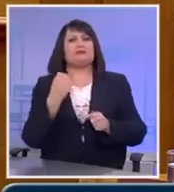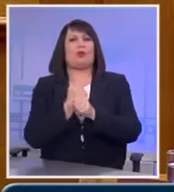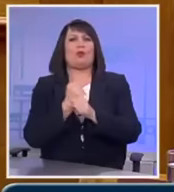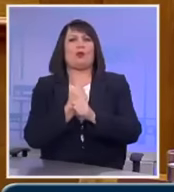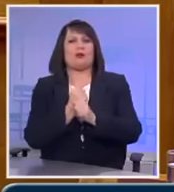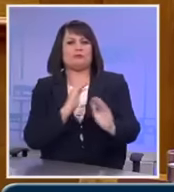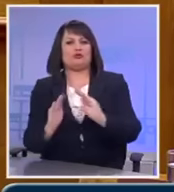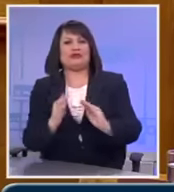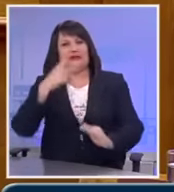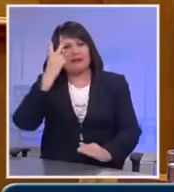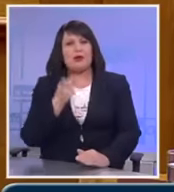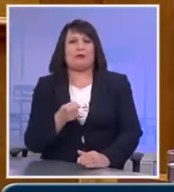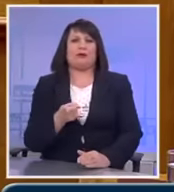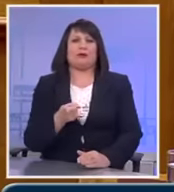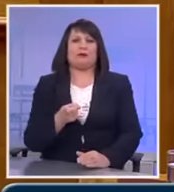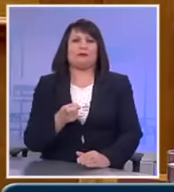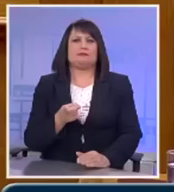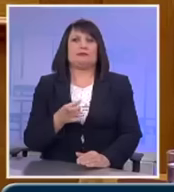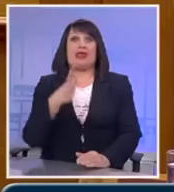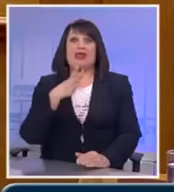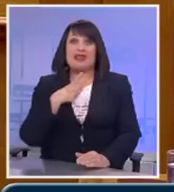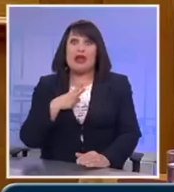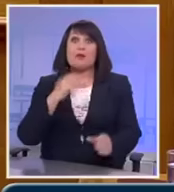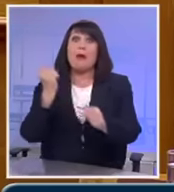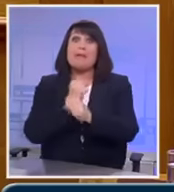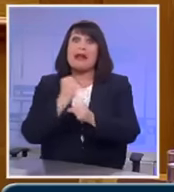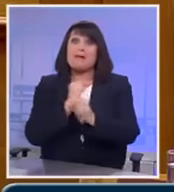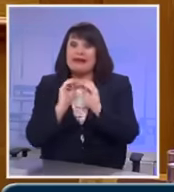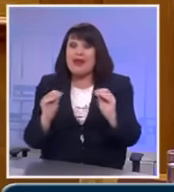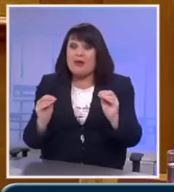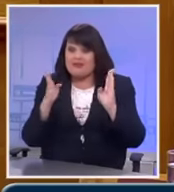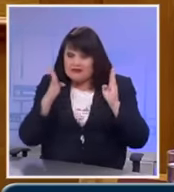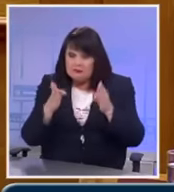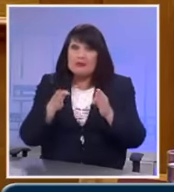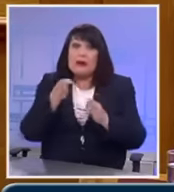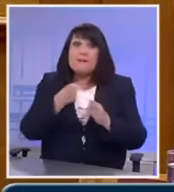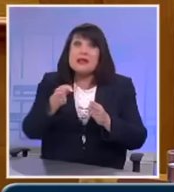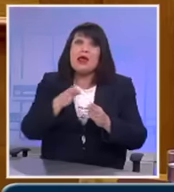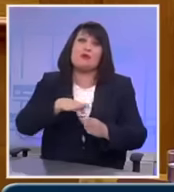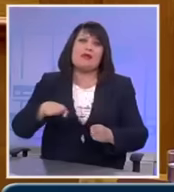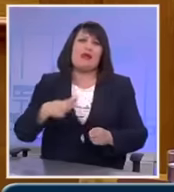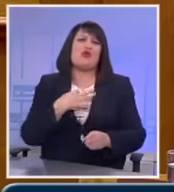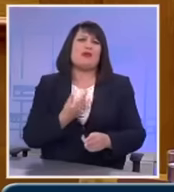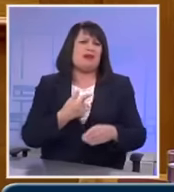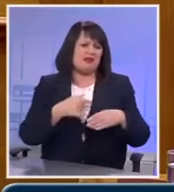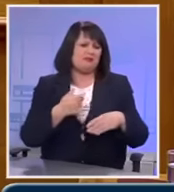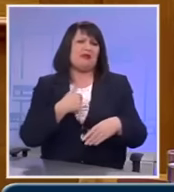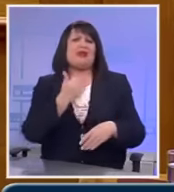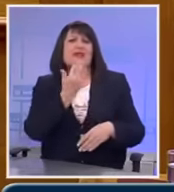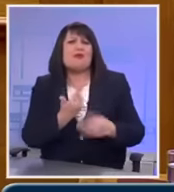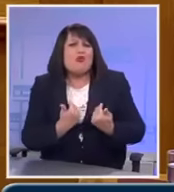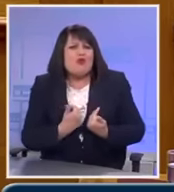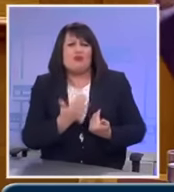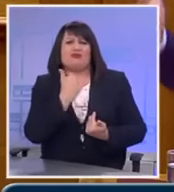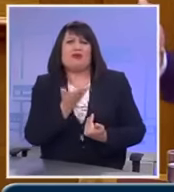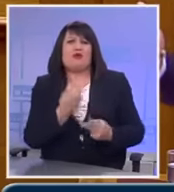θέλουμε να στρέφονται και προς την επαγγελματική εκπαίδευση τα παιδιά αλλά όχι από ηττοπάθεια ότι δεν μπορούν